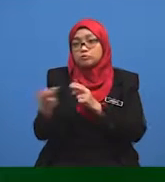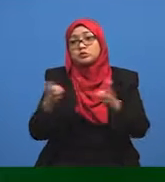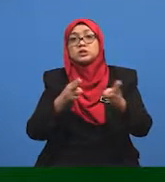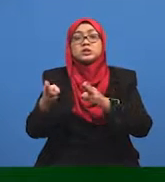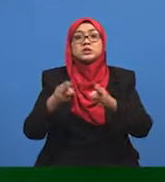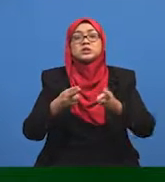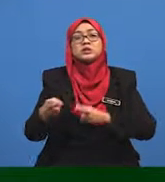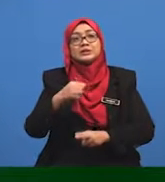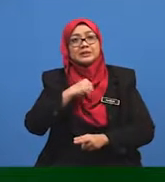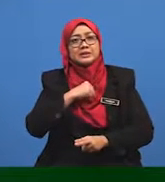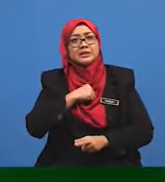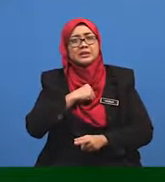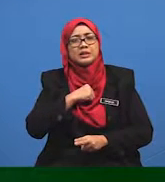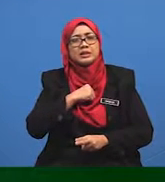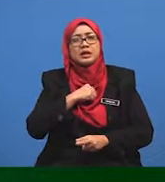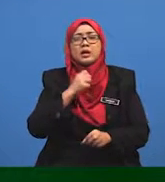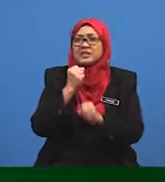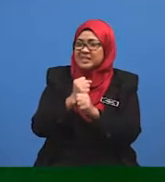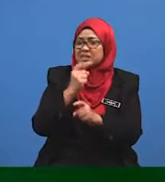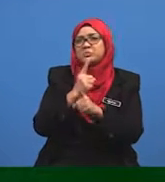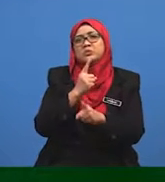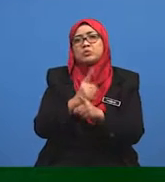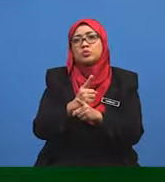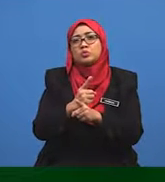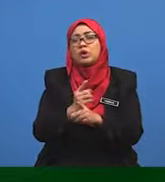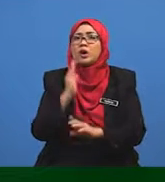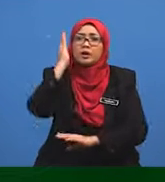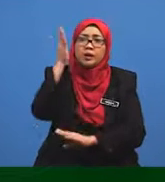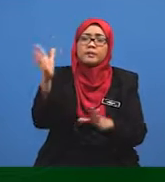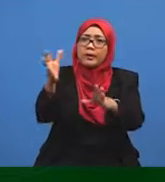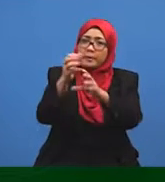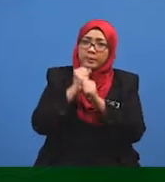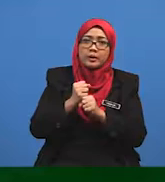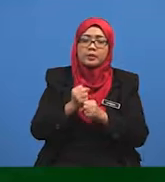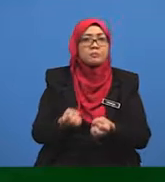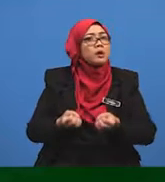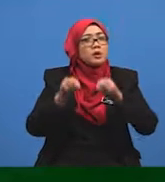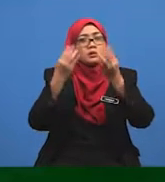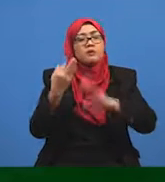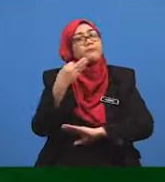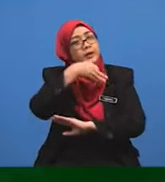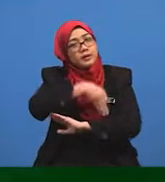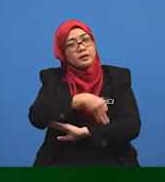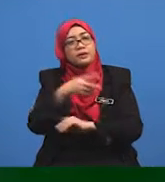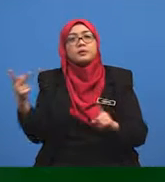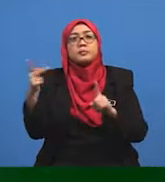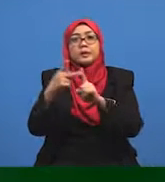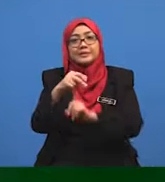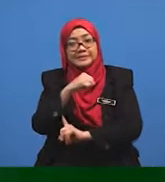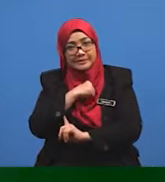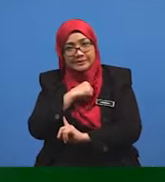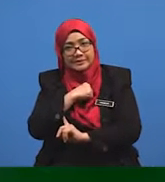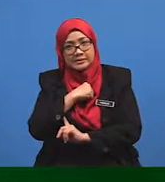dan usaha yang bersungguh-sungguh akan meningkatkan kuantiti dan kualiti produk yang dihasilkan dan